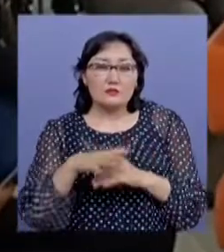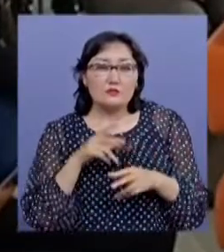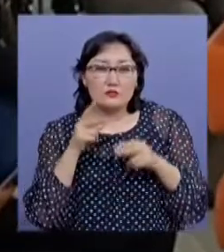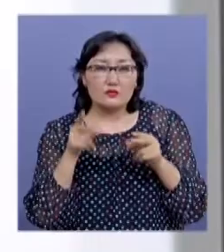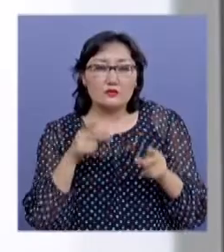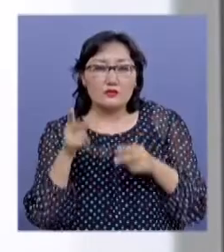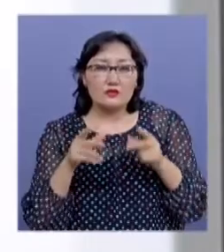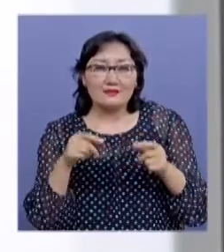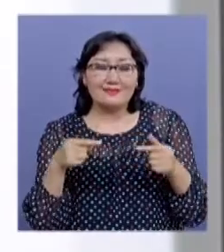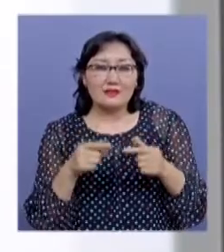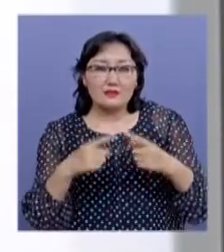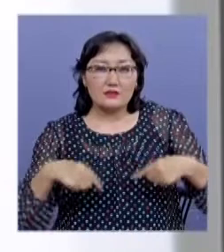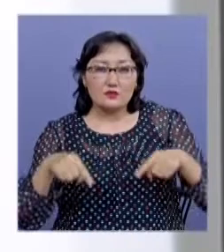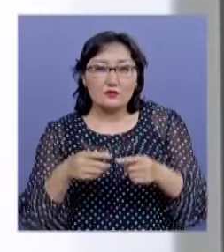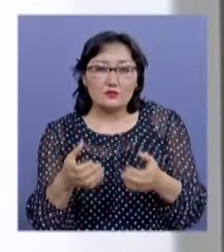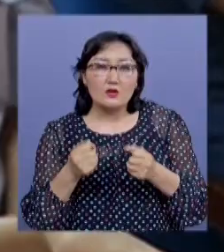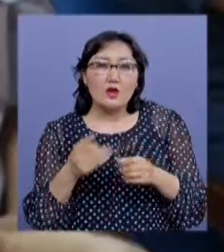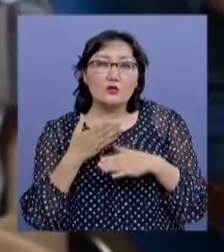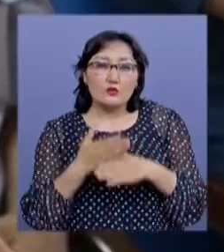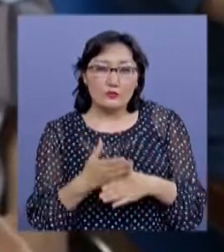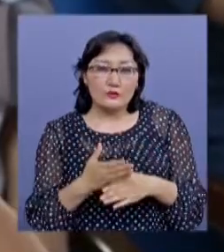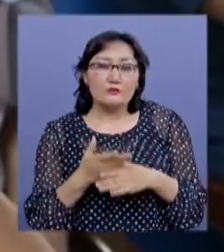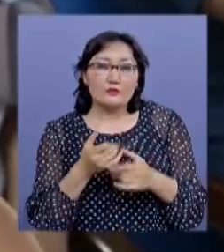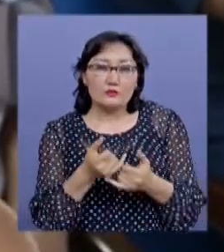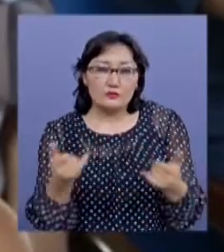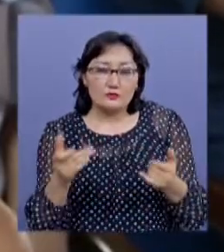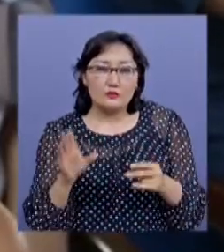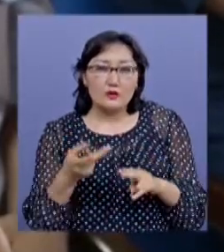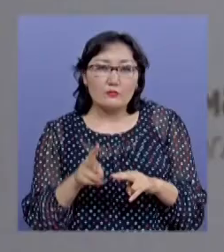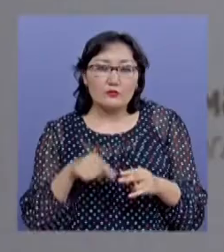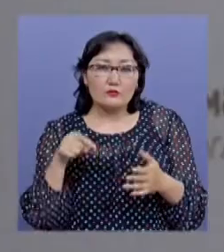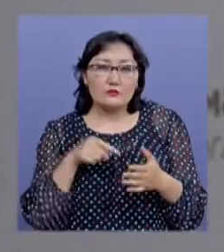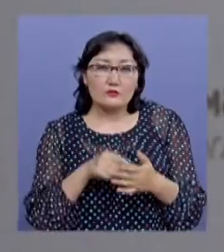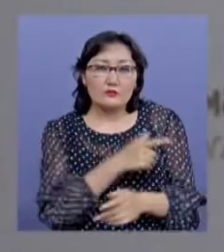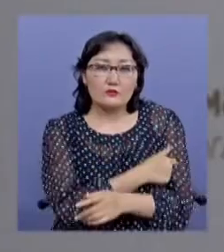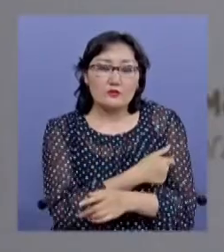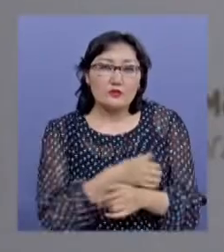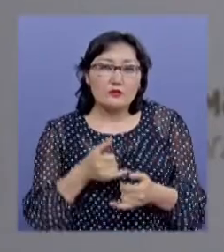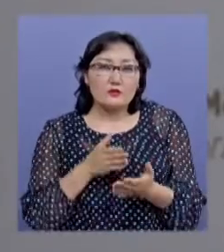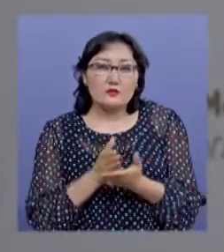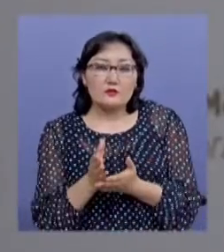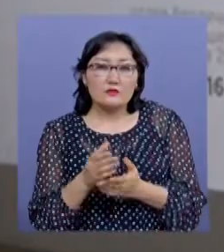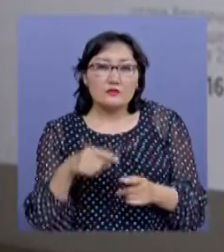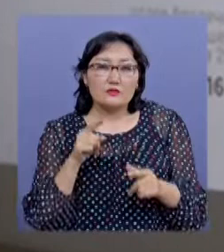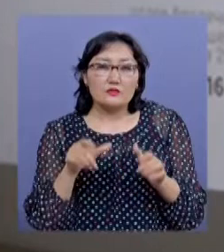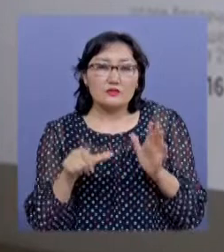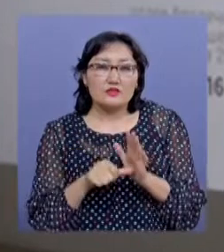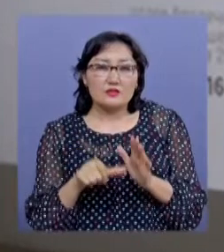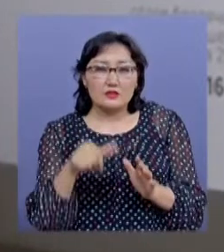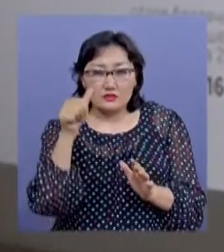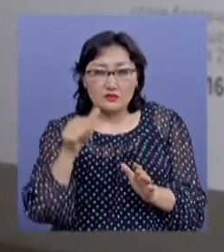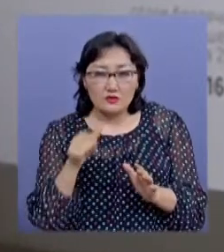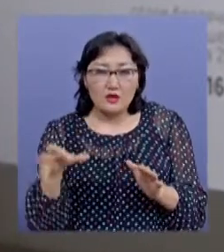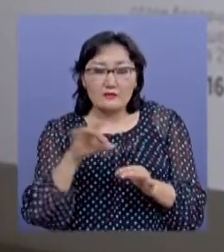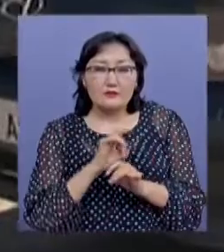нақты категория бойынша қабылданып, көмек тез арада көрсетіледі. Бүгін қаладағы ветеринарлық қызмет жарты жылда атқарған жұмыстарын жіпке